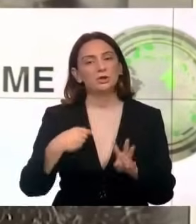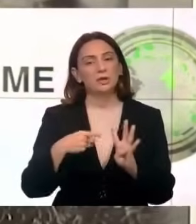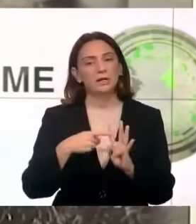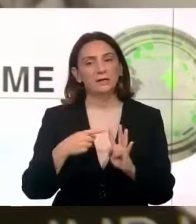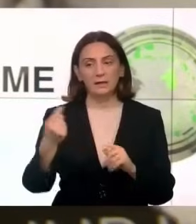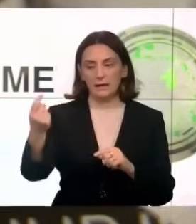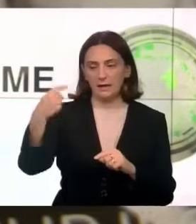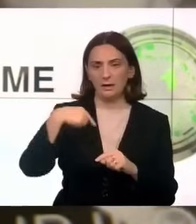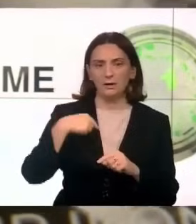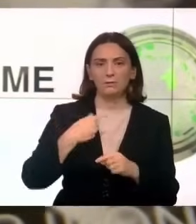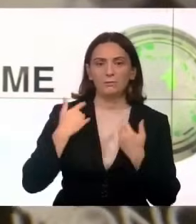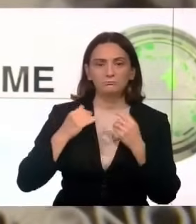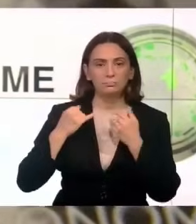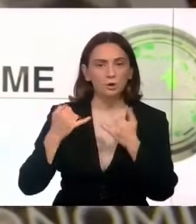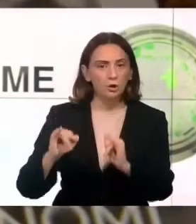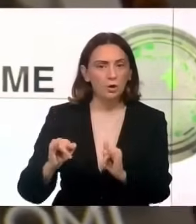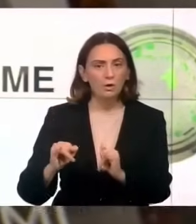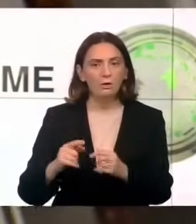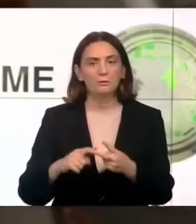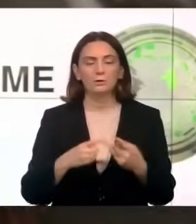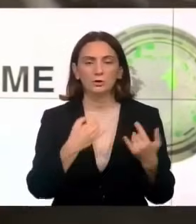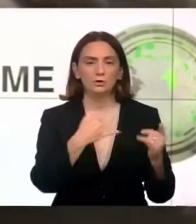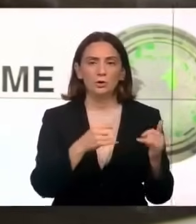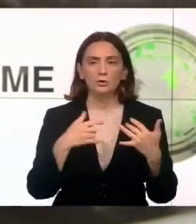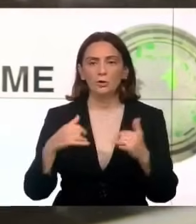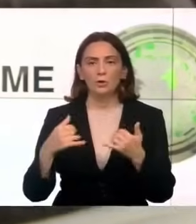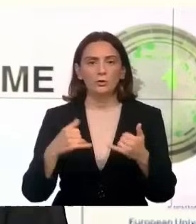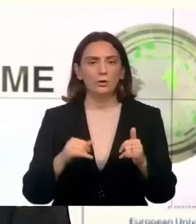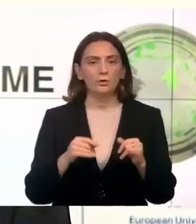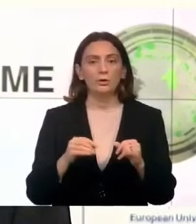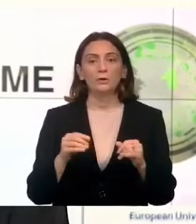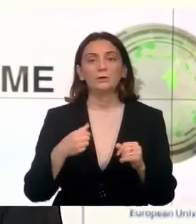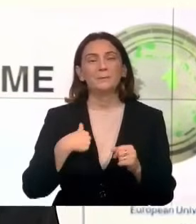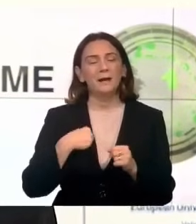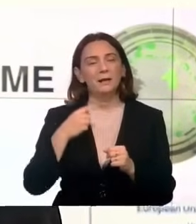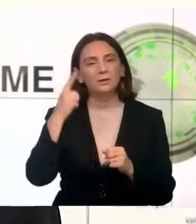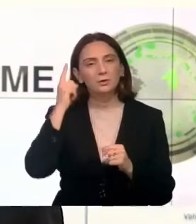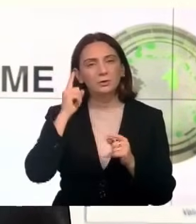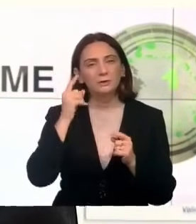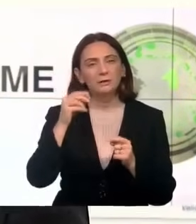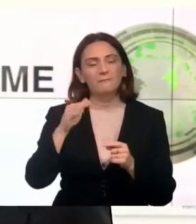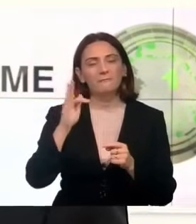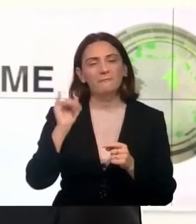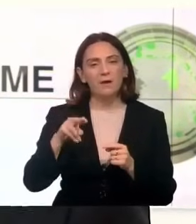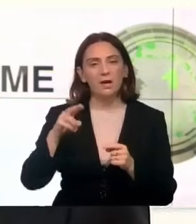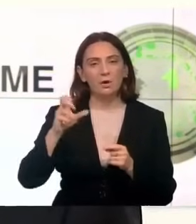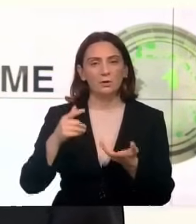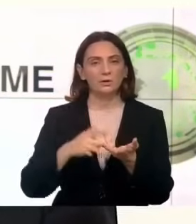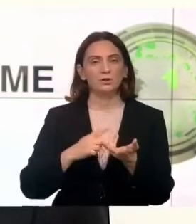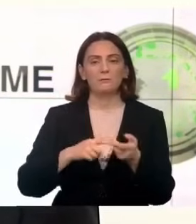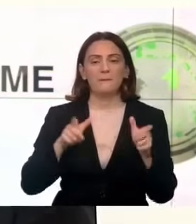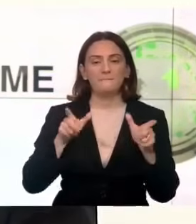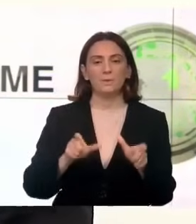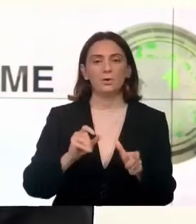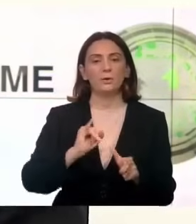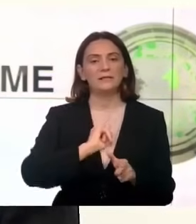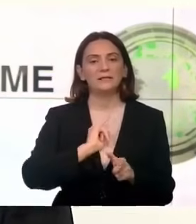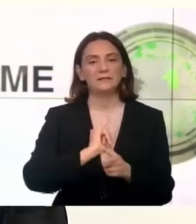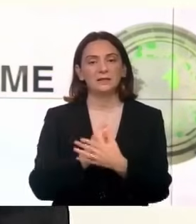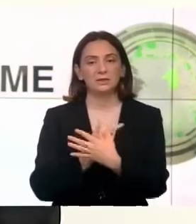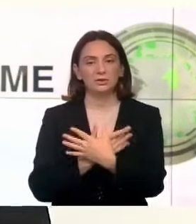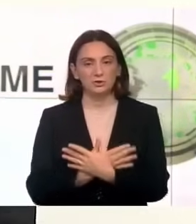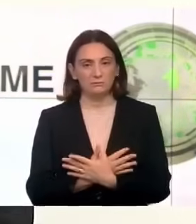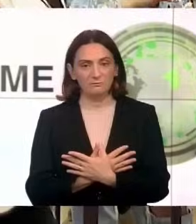jo patrikanës. Me një ndërthurje të biografisë me historinë, autori sjell detaje që kanë për qëllim që lexuesi të futet në